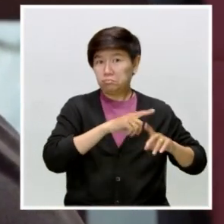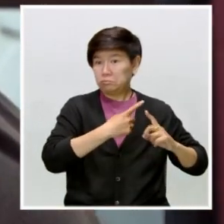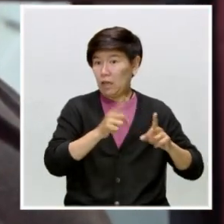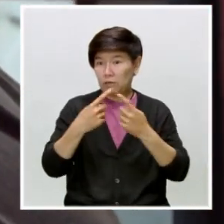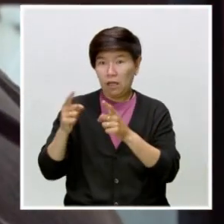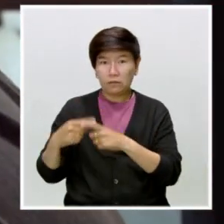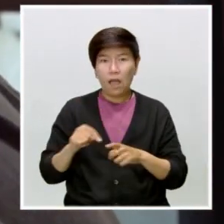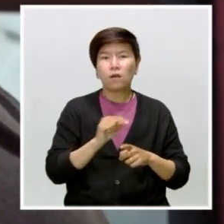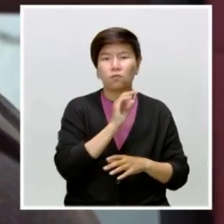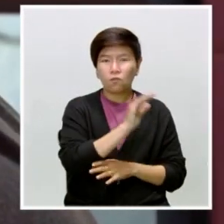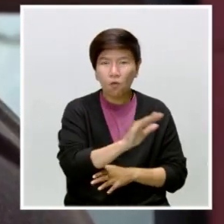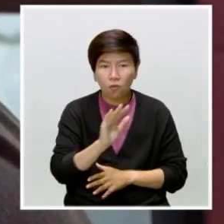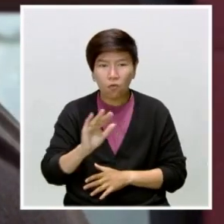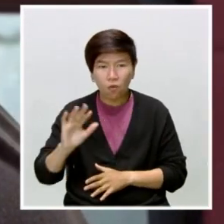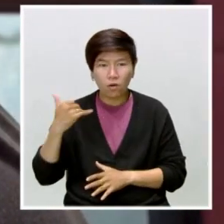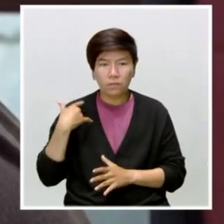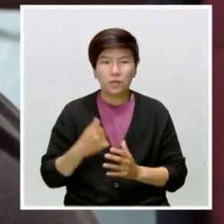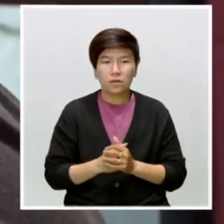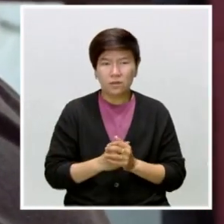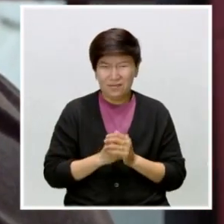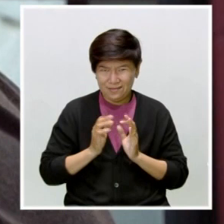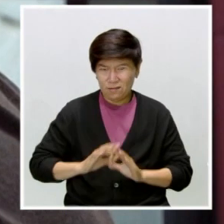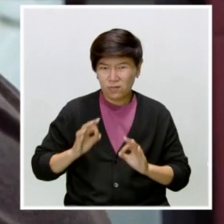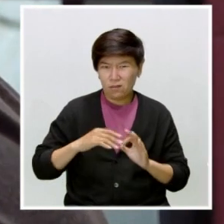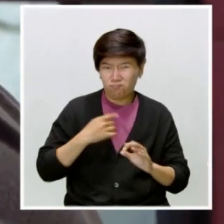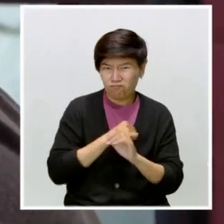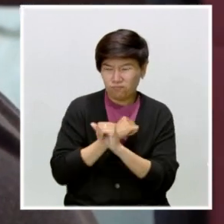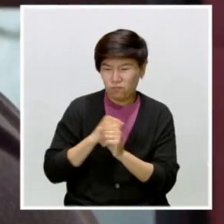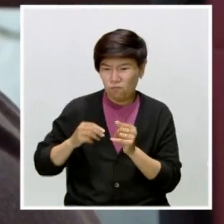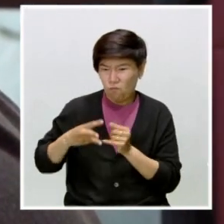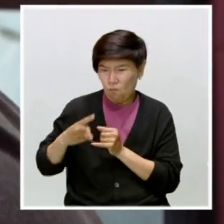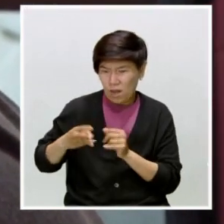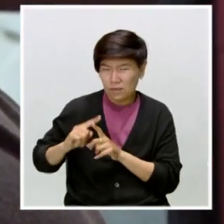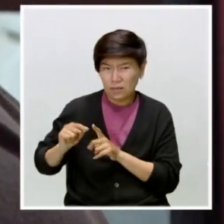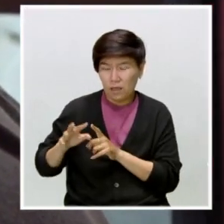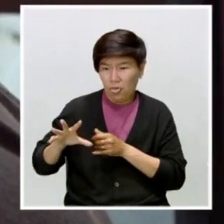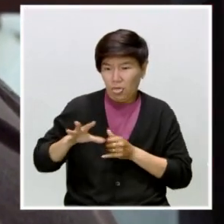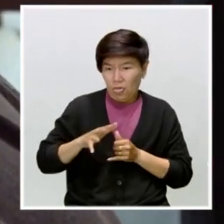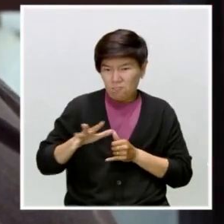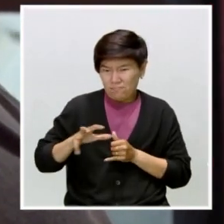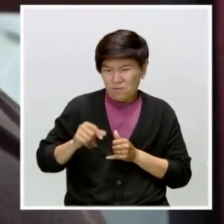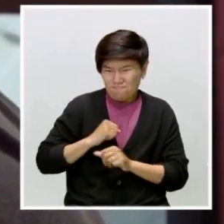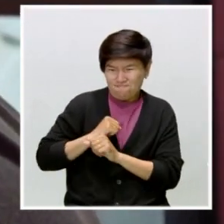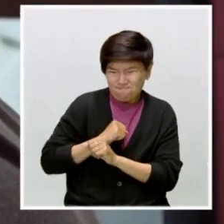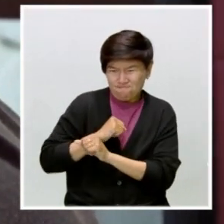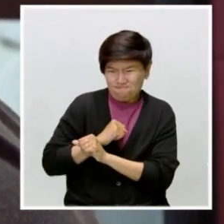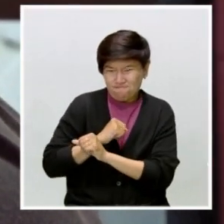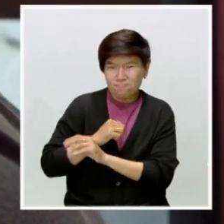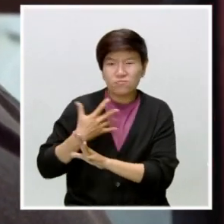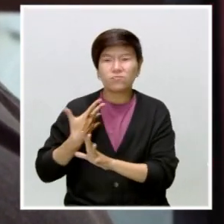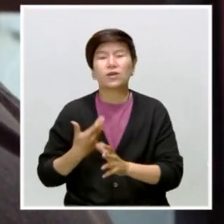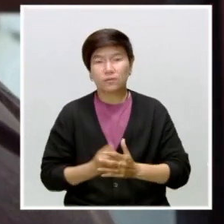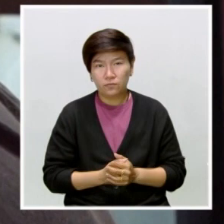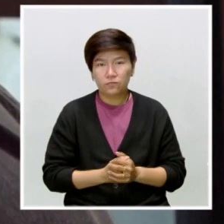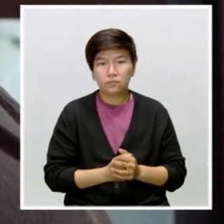คุ้มกันถูกรุกรานอยู่แล้วนะคะก็จะรับมือกับไวรัสได้ไม่ดีนะหรือบางคนที่ร่างกายปกติดีภูมิคุ้มกันปกติก็ยังสามารถ